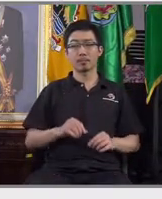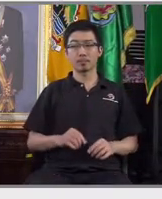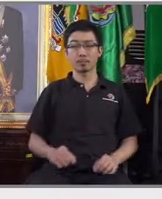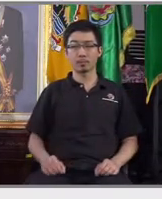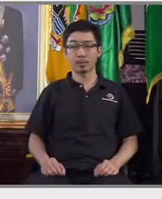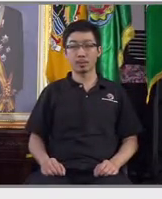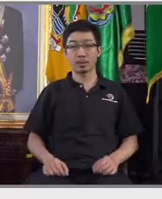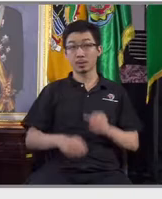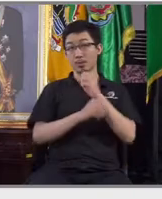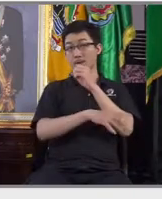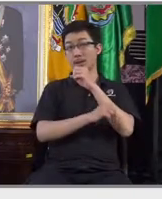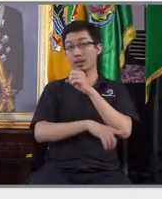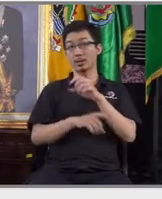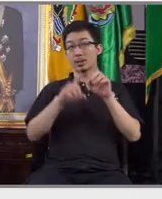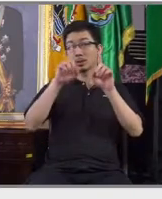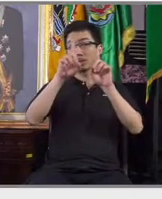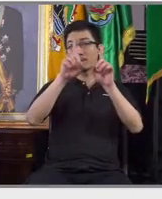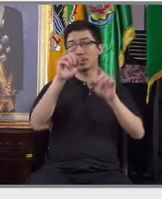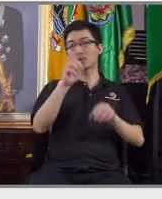11,86%,